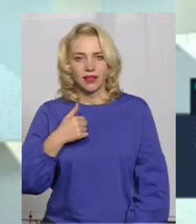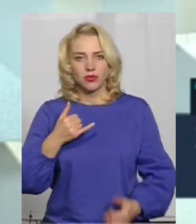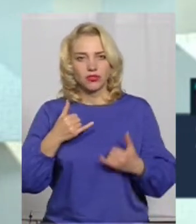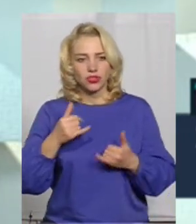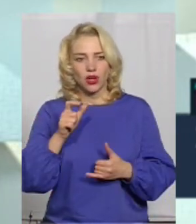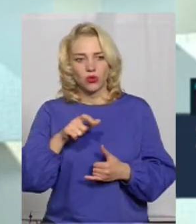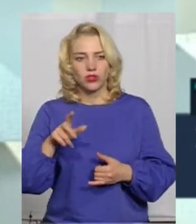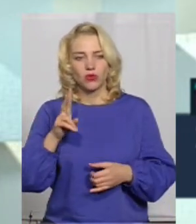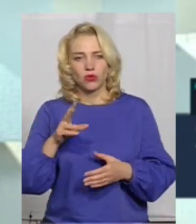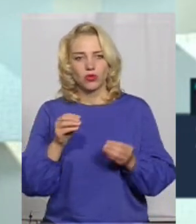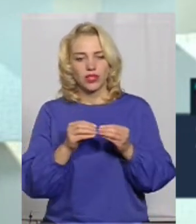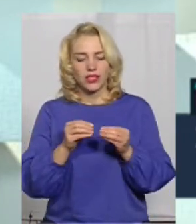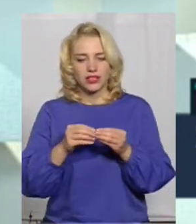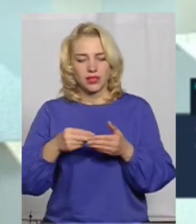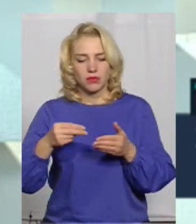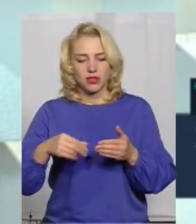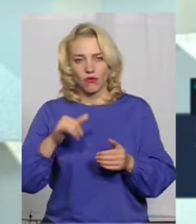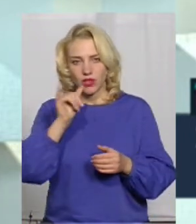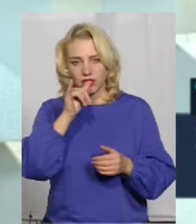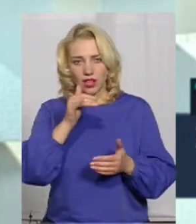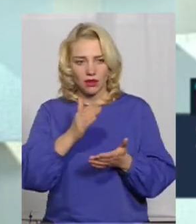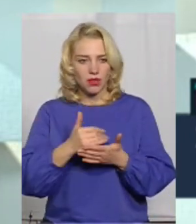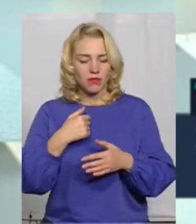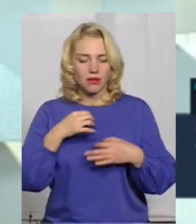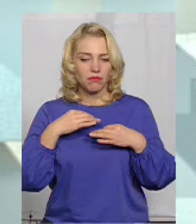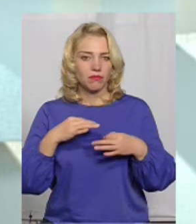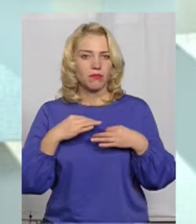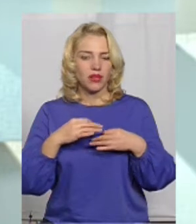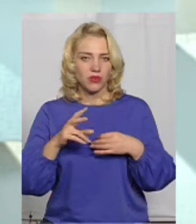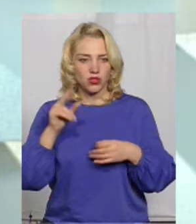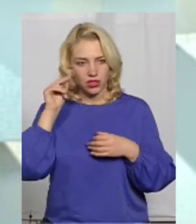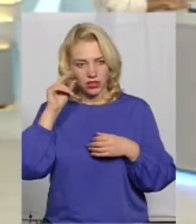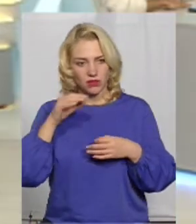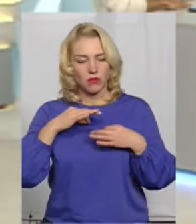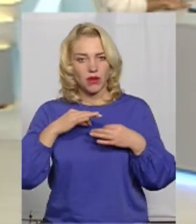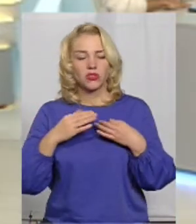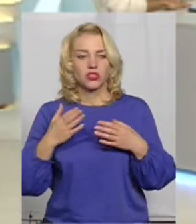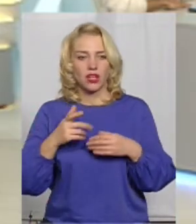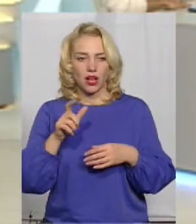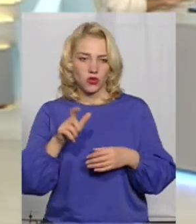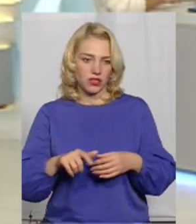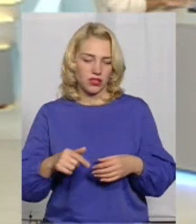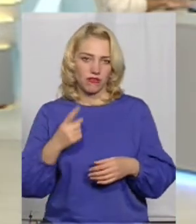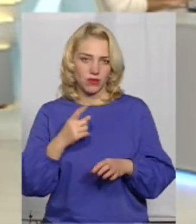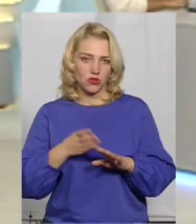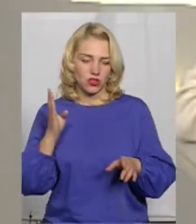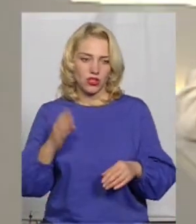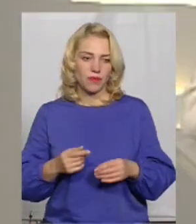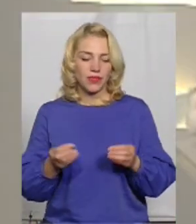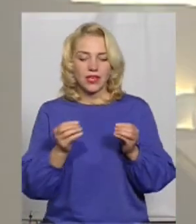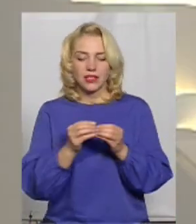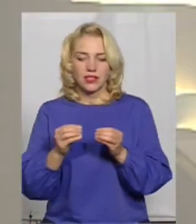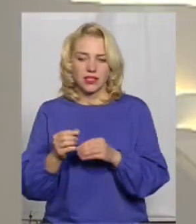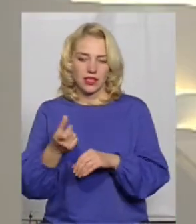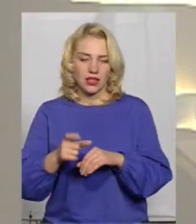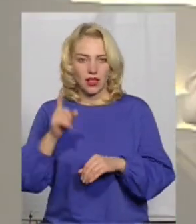кого 10 підписників в Інстаграмі. Мені байдуже на цифри, мені байдуже, яка людина. Це в першу чергу. Десятку